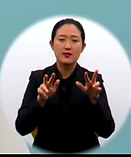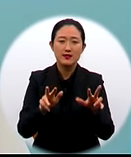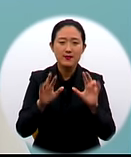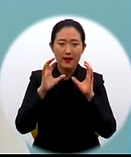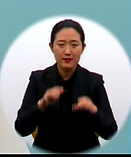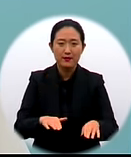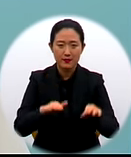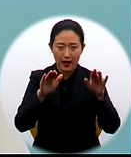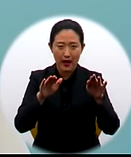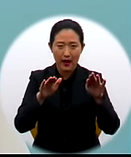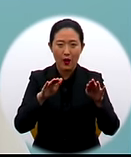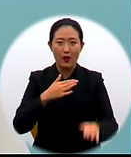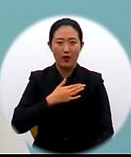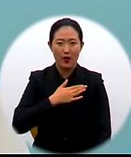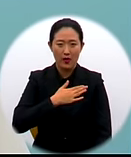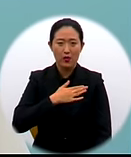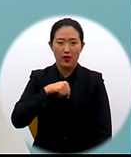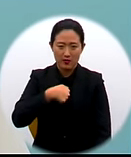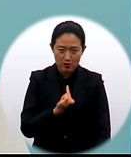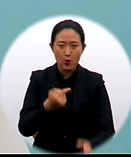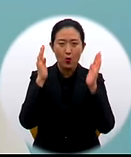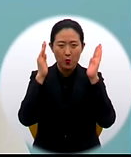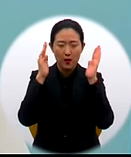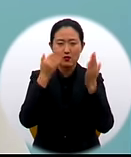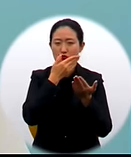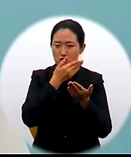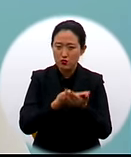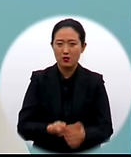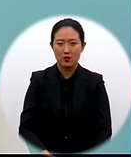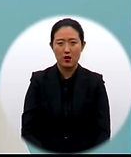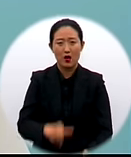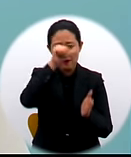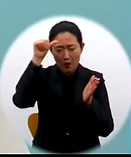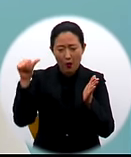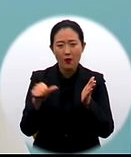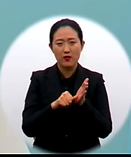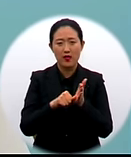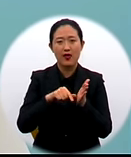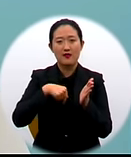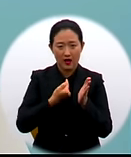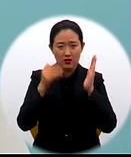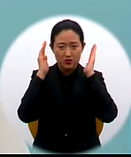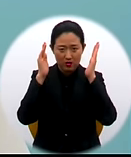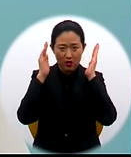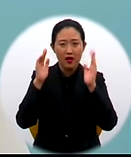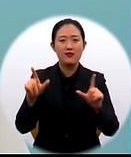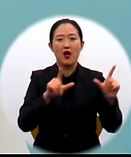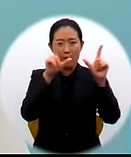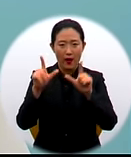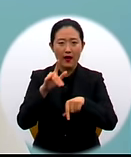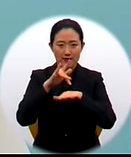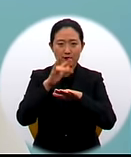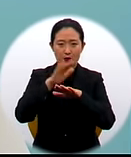아이들에게 자기주도 학습이라는 것이 훨씬 더 중요한 용어가 된 거예요. 왜? 평생 자기주도 학습을 생활 습관처럼